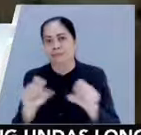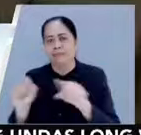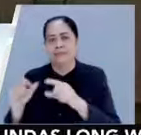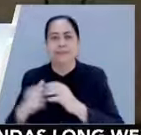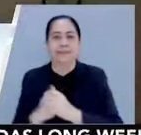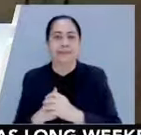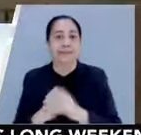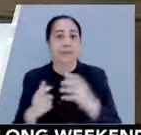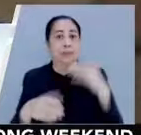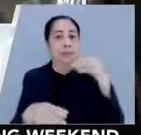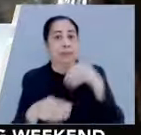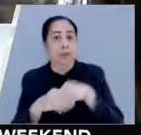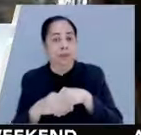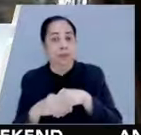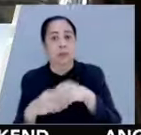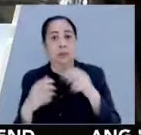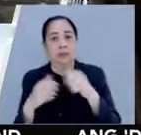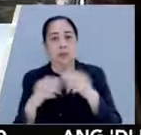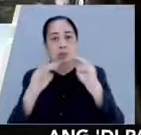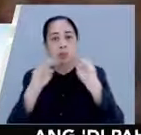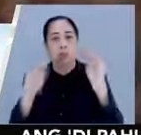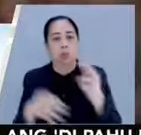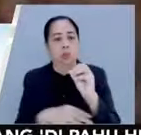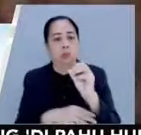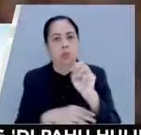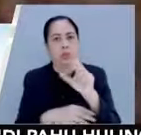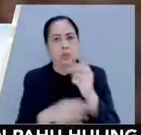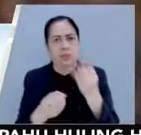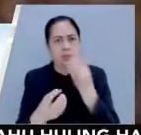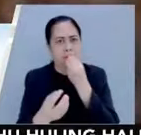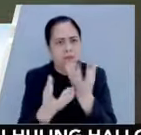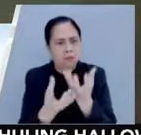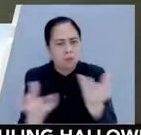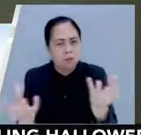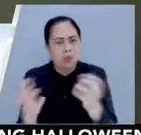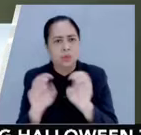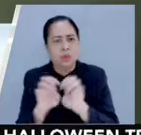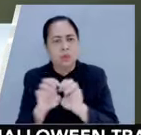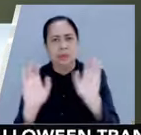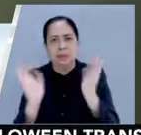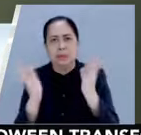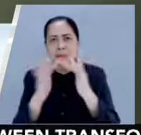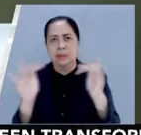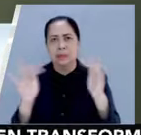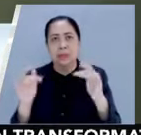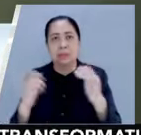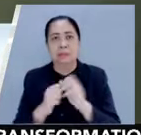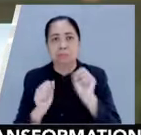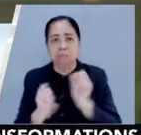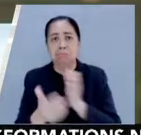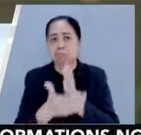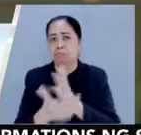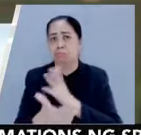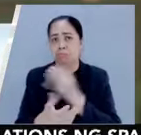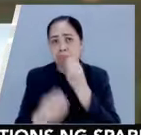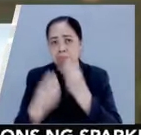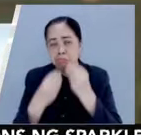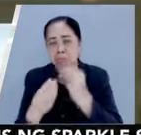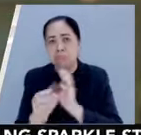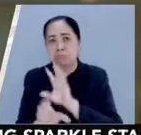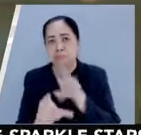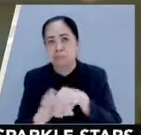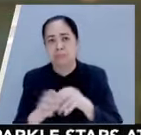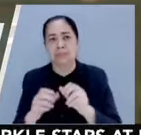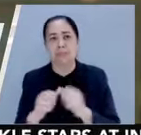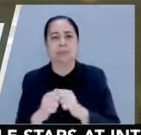loob, may musoleyong nag-uumapaw ang pagkain. Tulad sa pista, pwedeng makikain sa kanila. Parang magaang lang ako sa